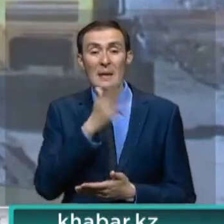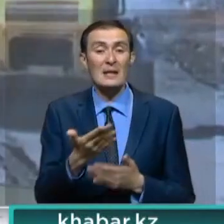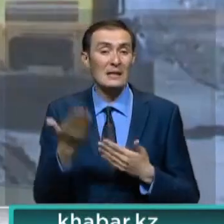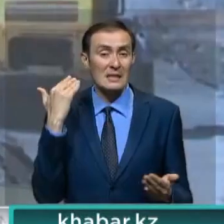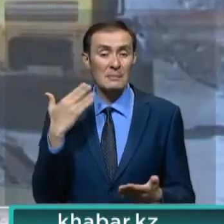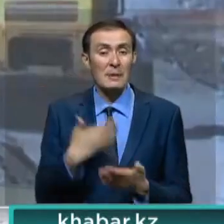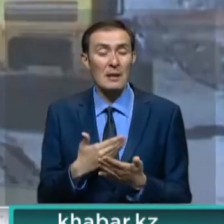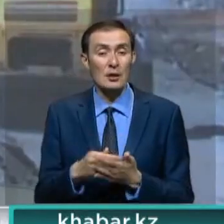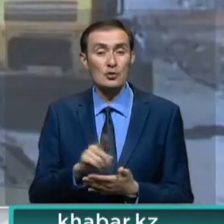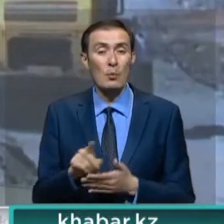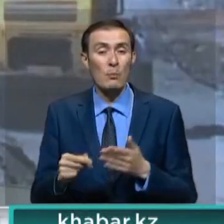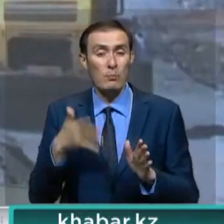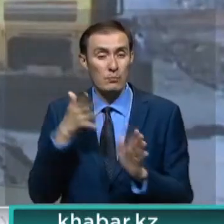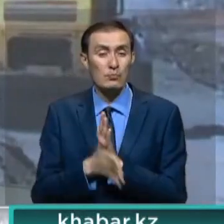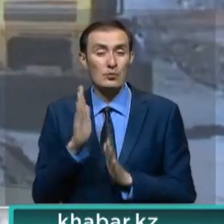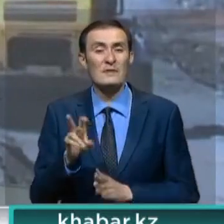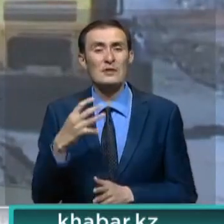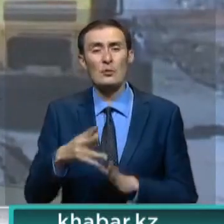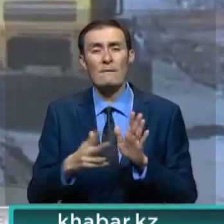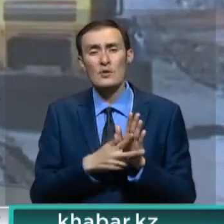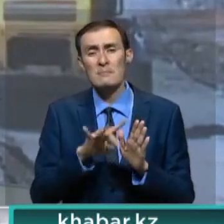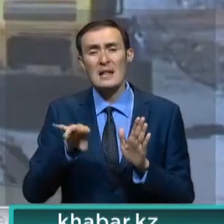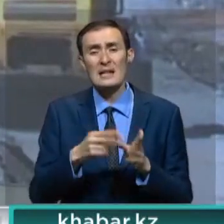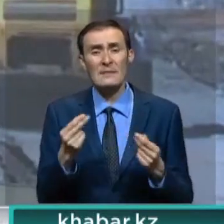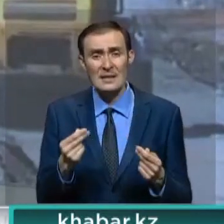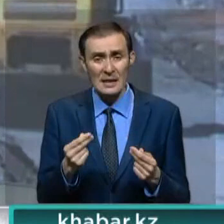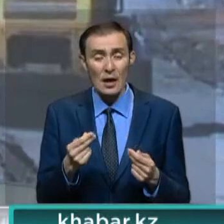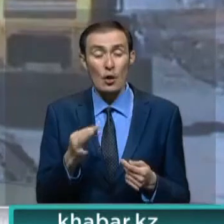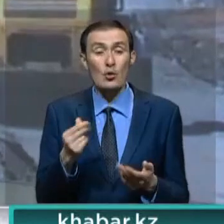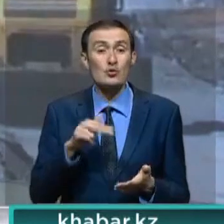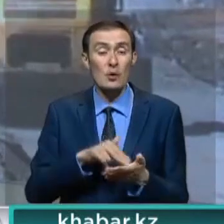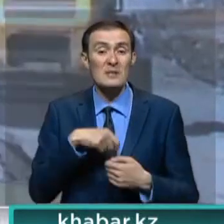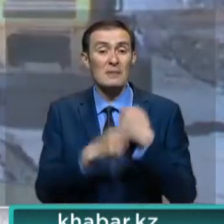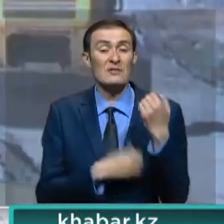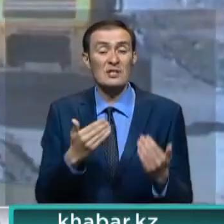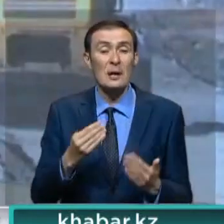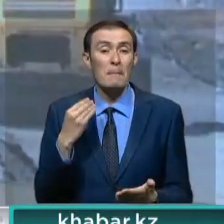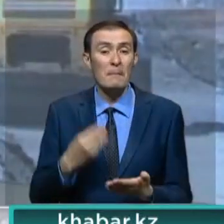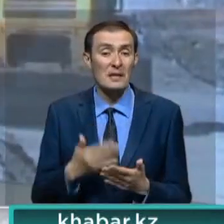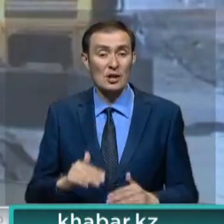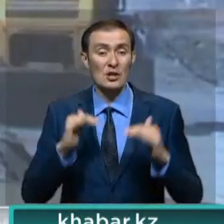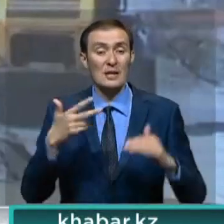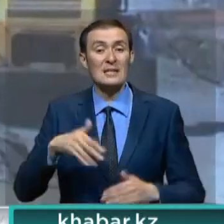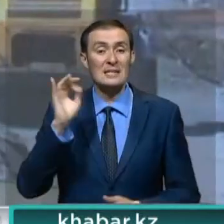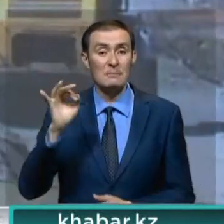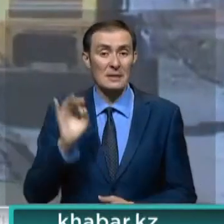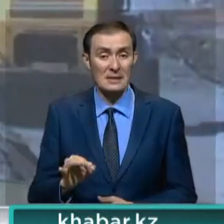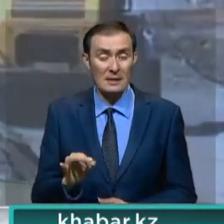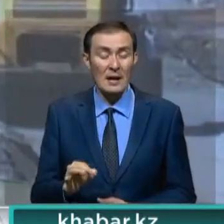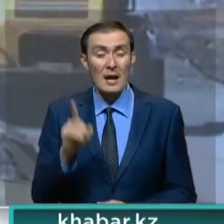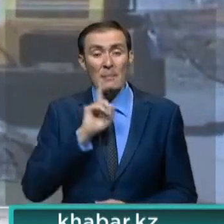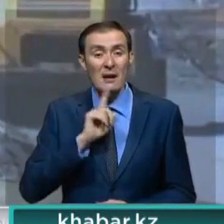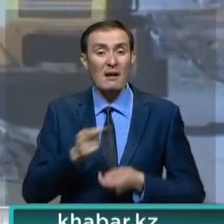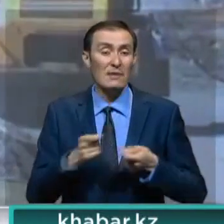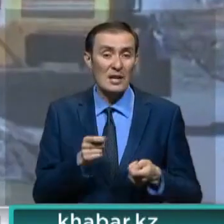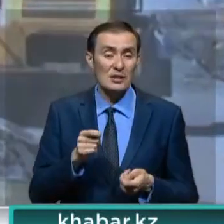назад предполагалось, что проект обойдется в 248 миллиардов тенге, но стоимость материала выросла на 30%. Пока